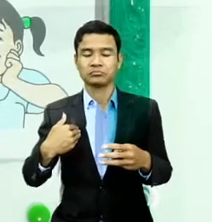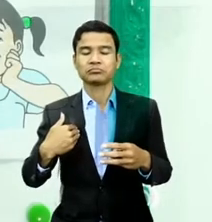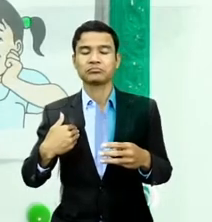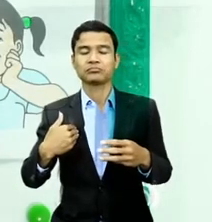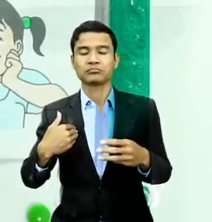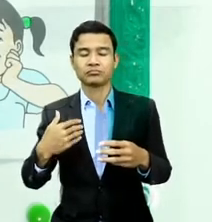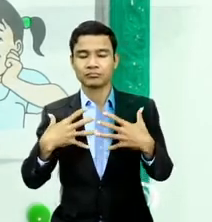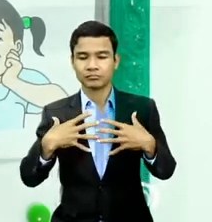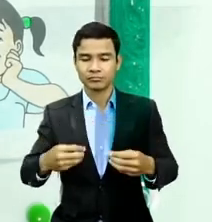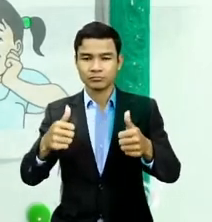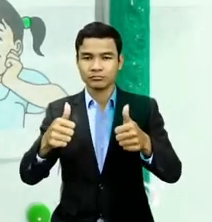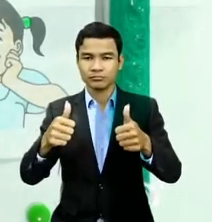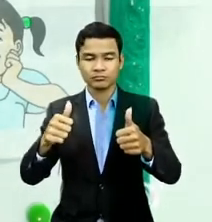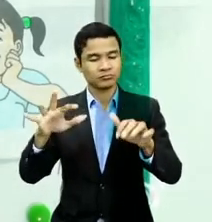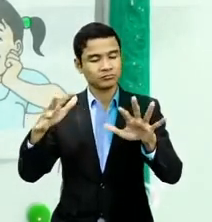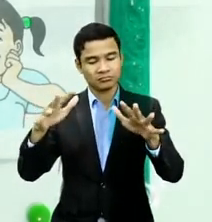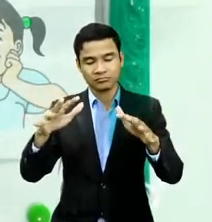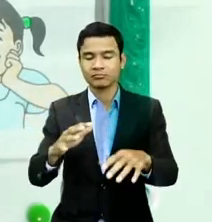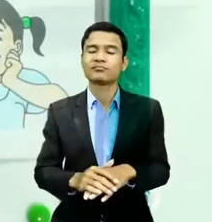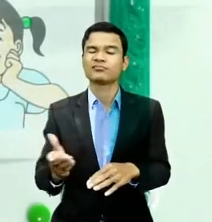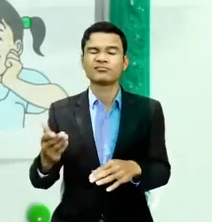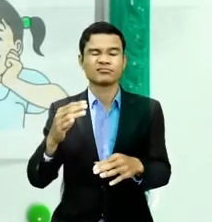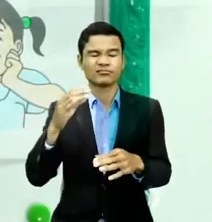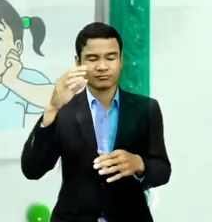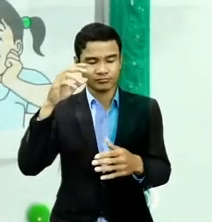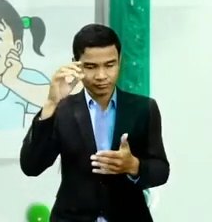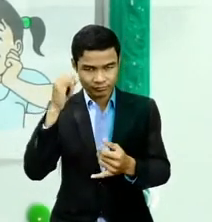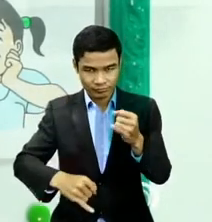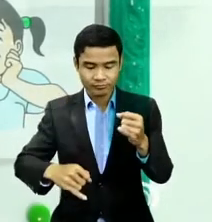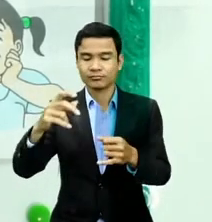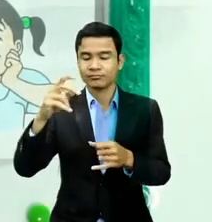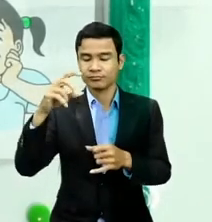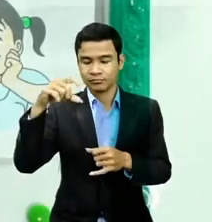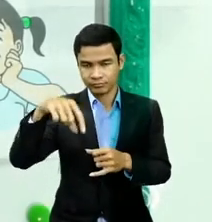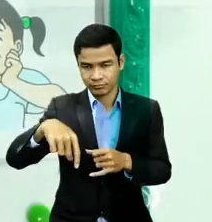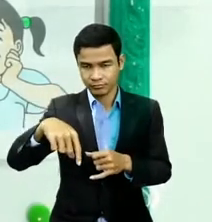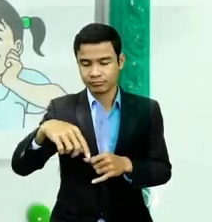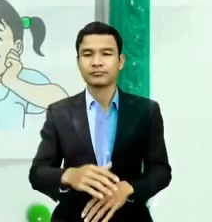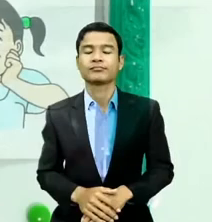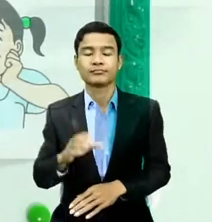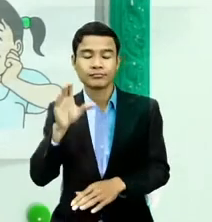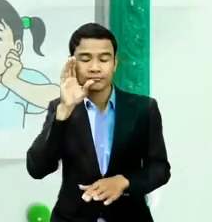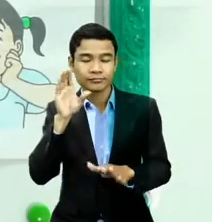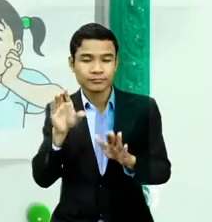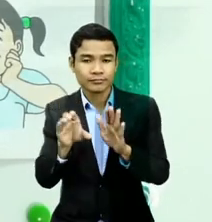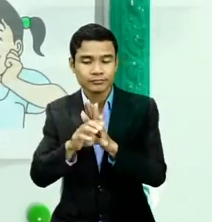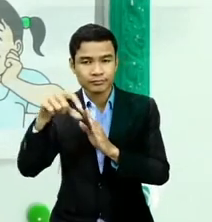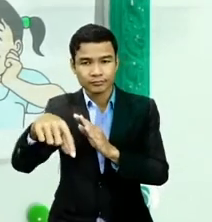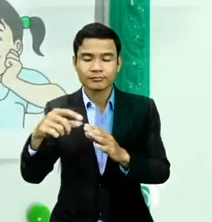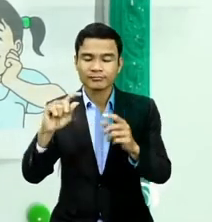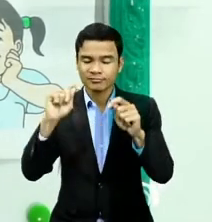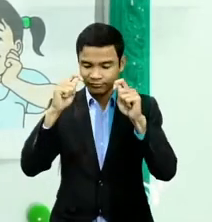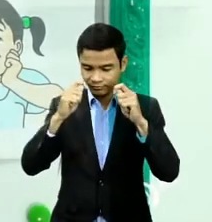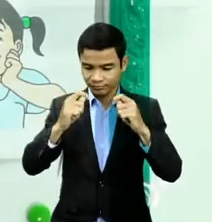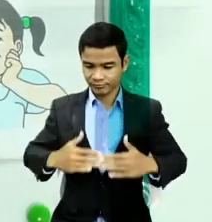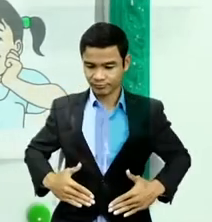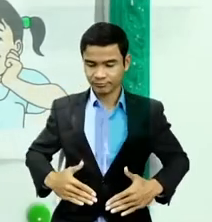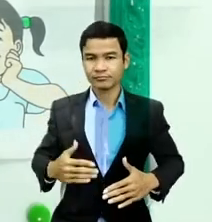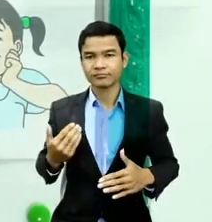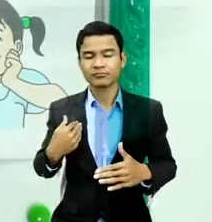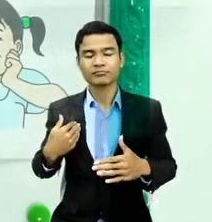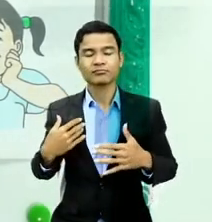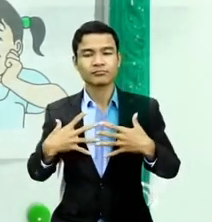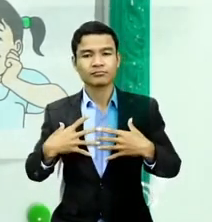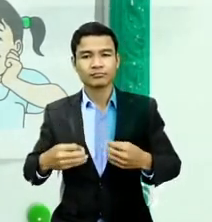chẳng cỏi cứ, chà cứ rút co, nè con. Chà. Mới riêng cài quát chẳng mạch đấy con, bàn tha quát mình miễn sắc cập hiệp